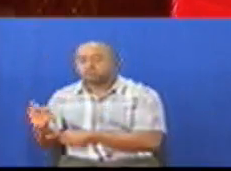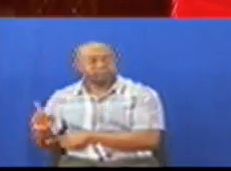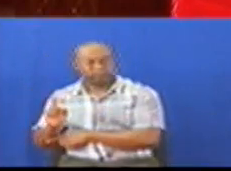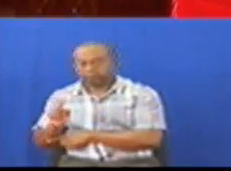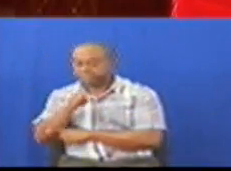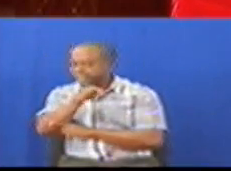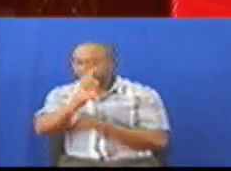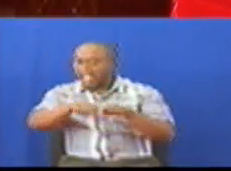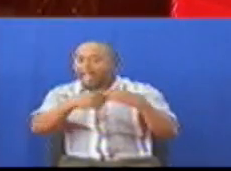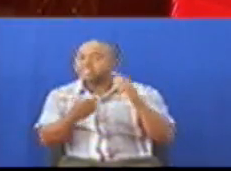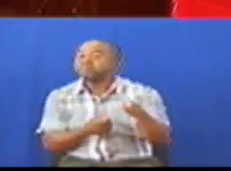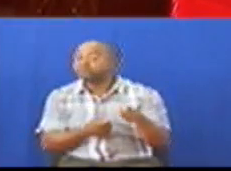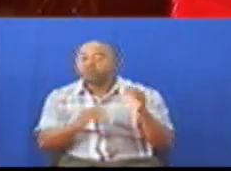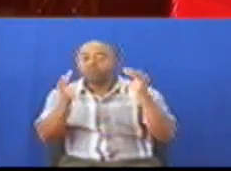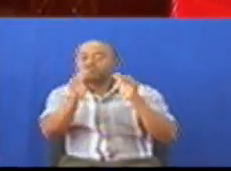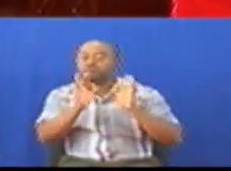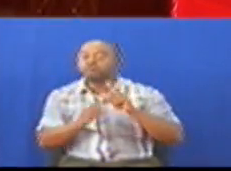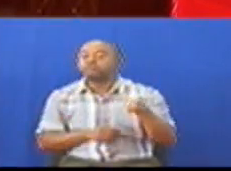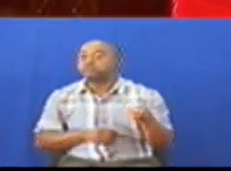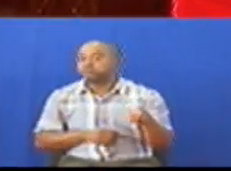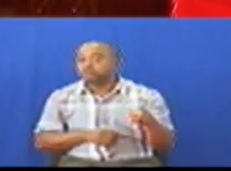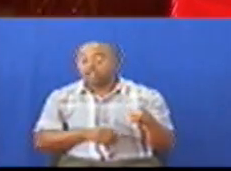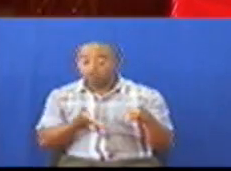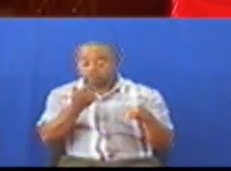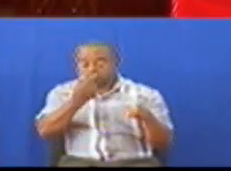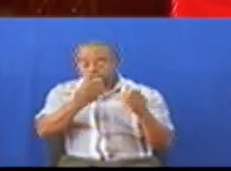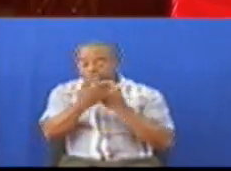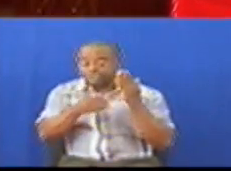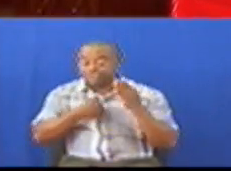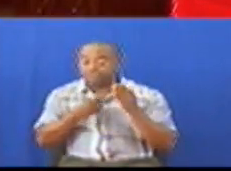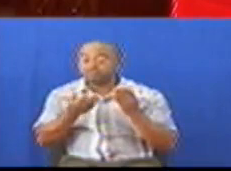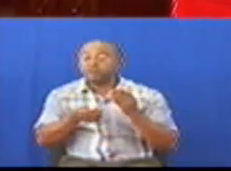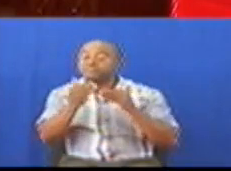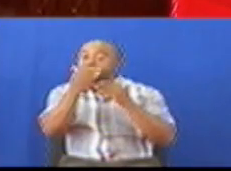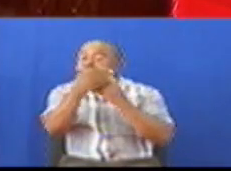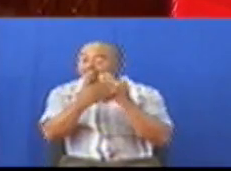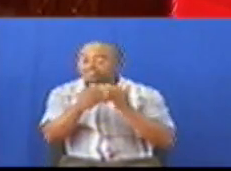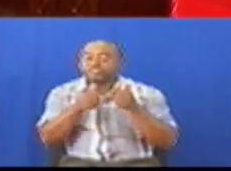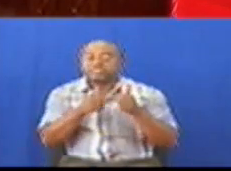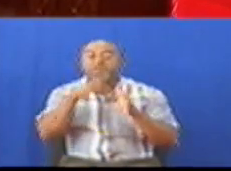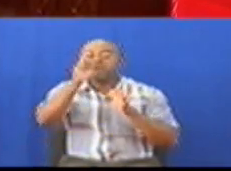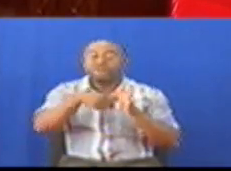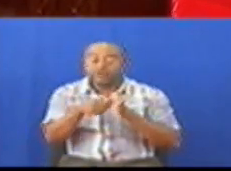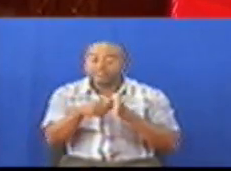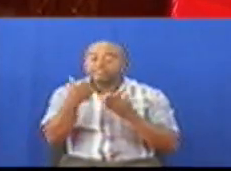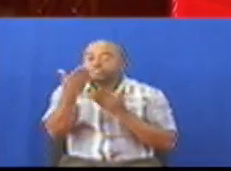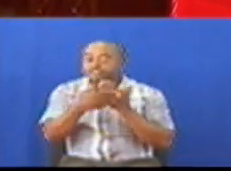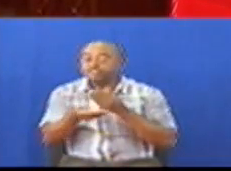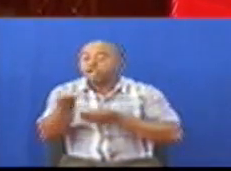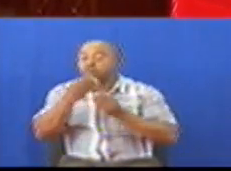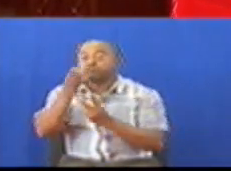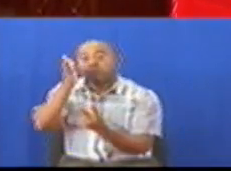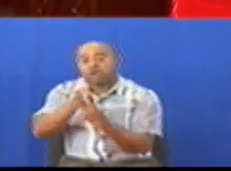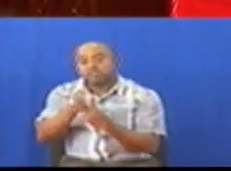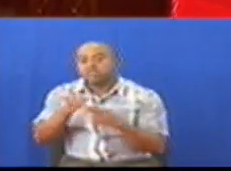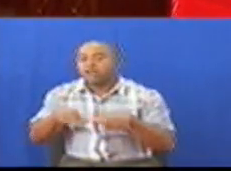mfumo wa kuipeleka nchi yetu kuwa nchi ya uchumi wa kati na nchi inayotegemea viwanda. Kwa bahati mbaya sasa serikali sisi imeshindwa kulielewa